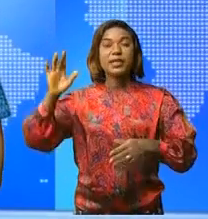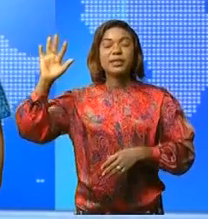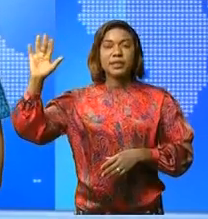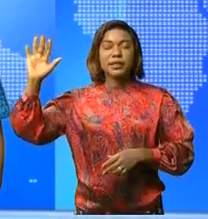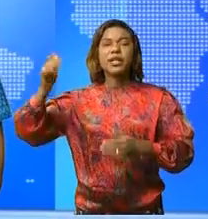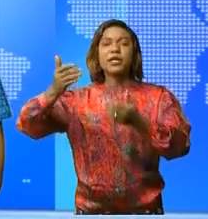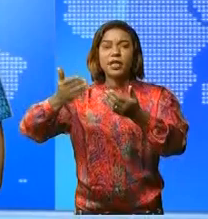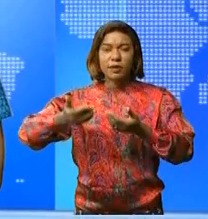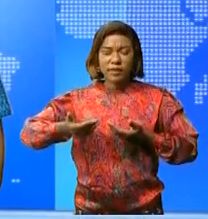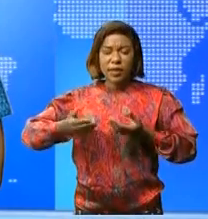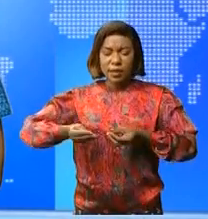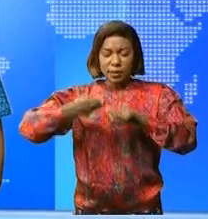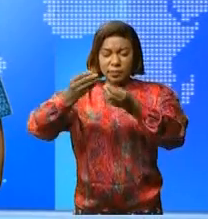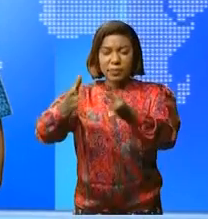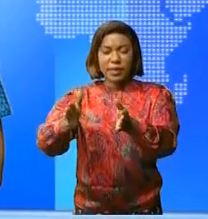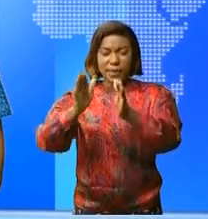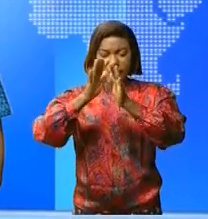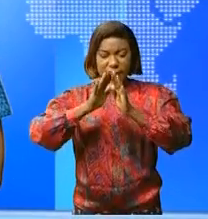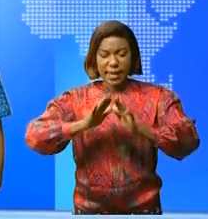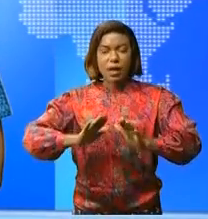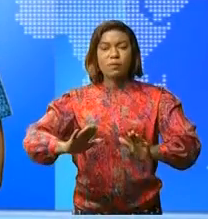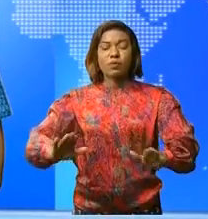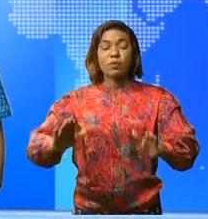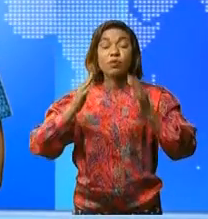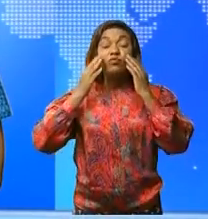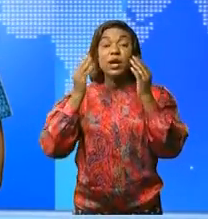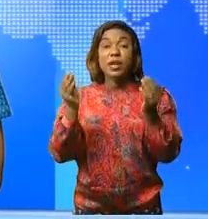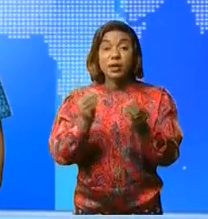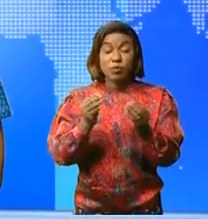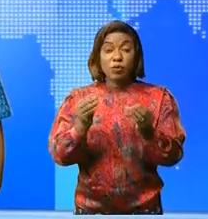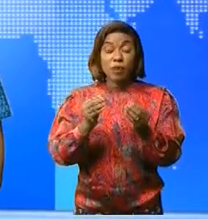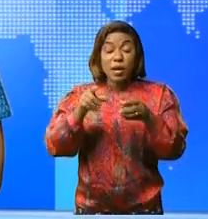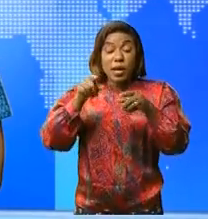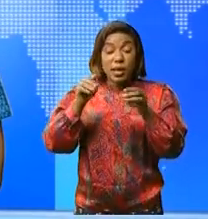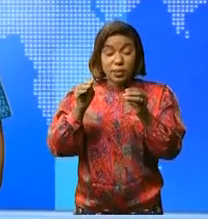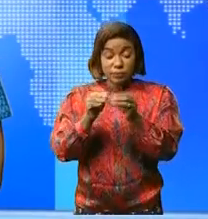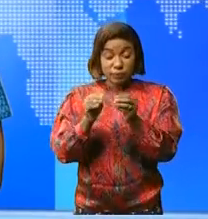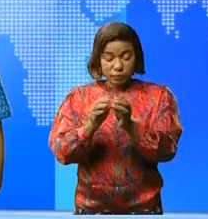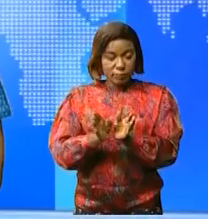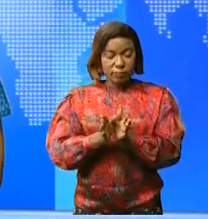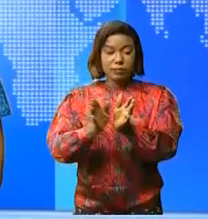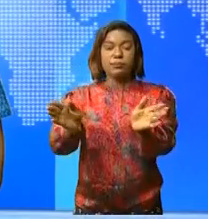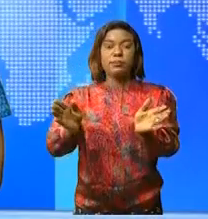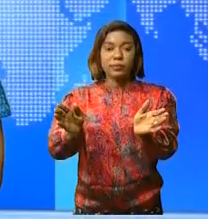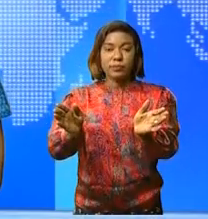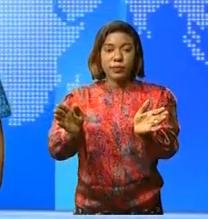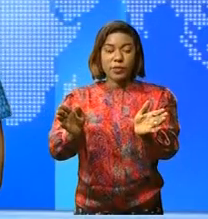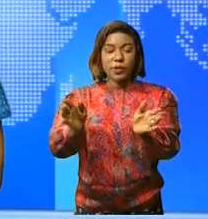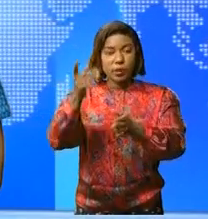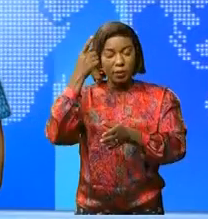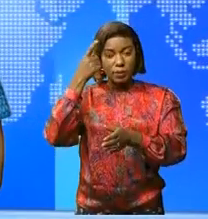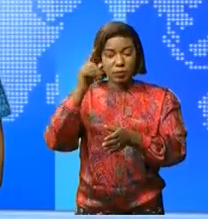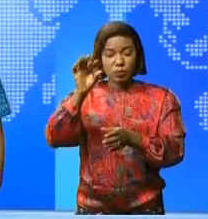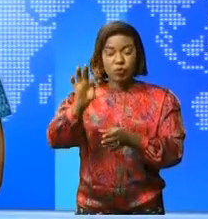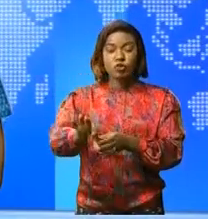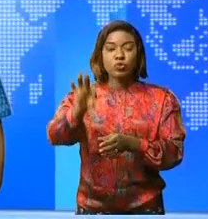sur les 24 communes de la capitale. C'est ainsi qu'elle tient son assemblée générale extraordinaire élective pour se